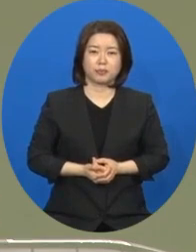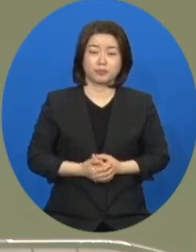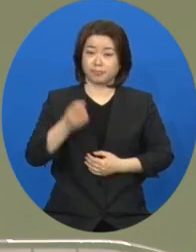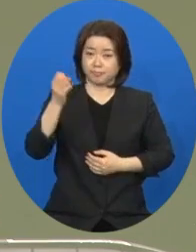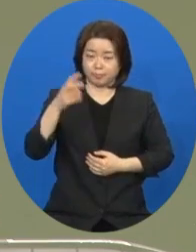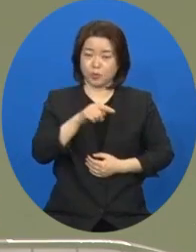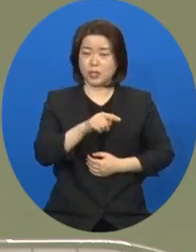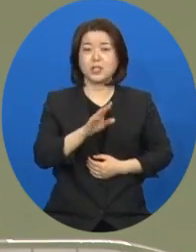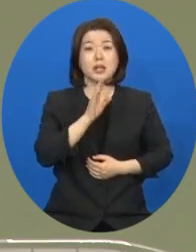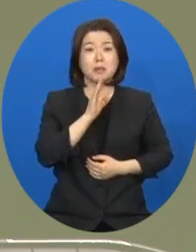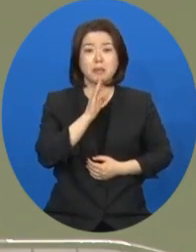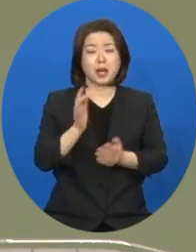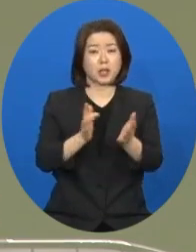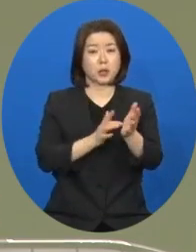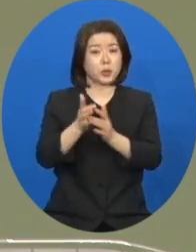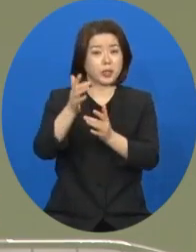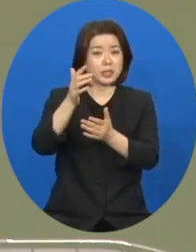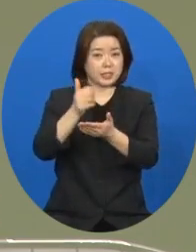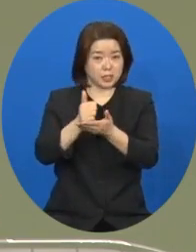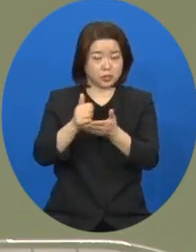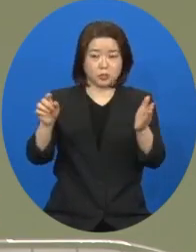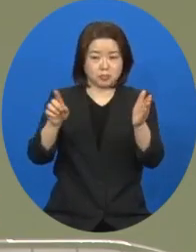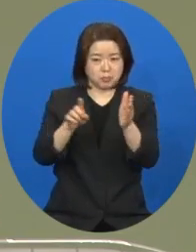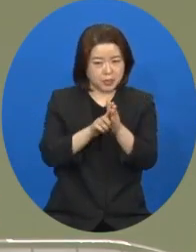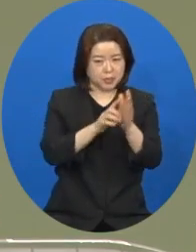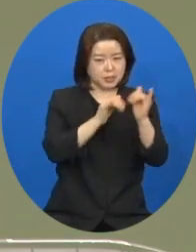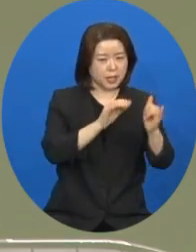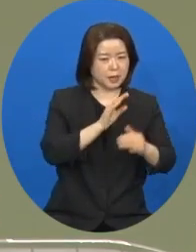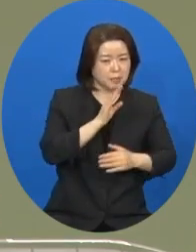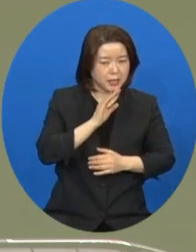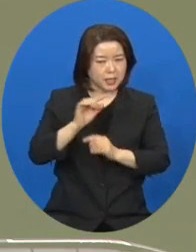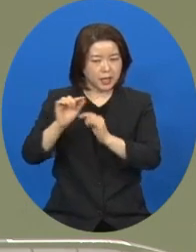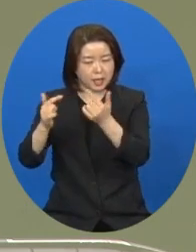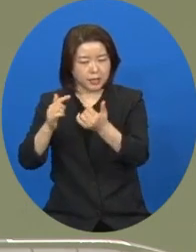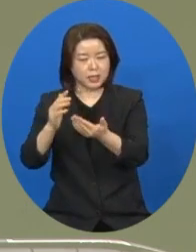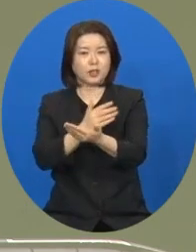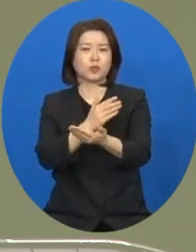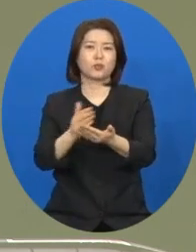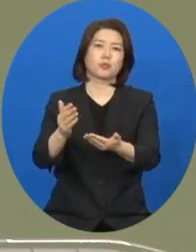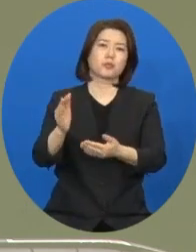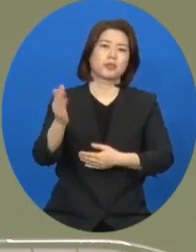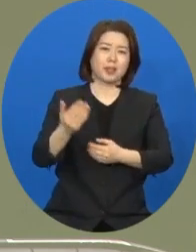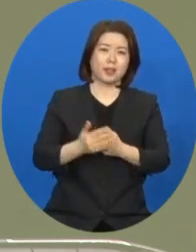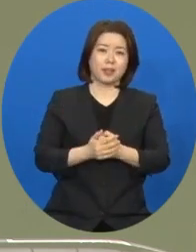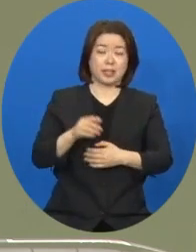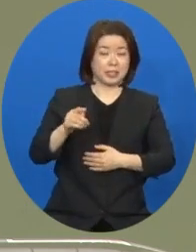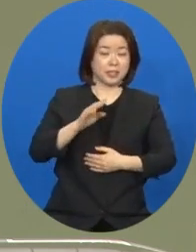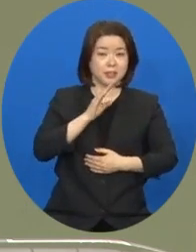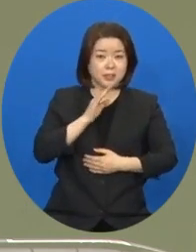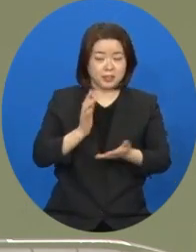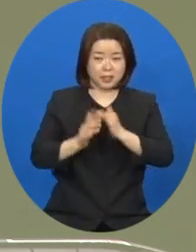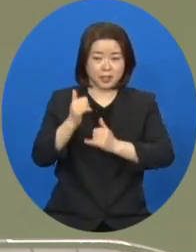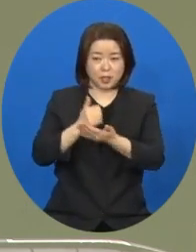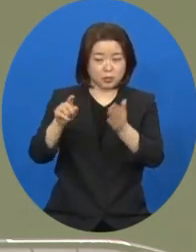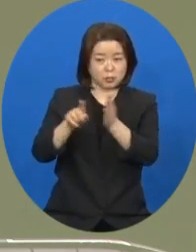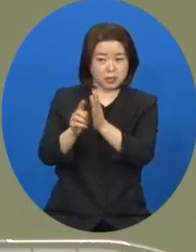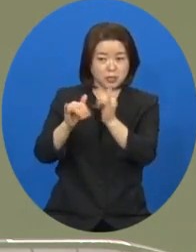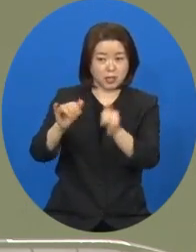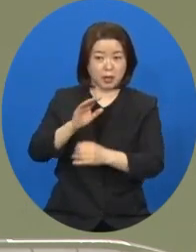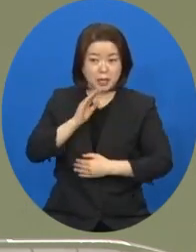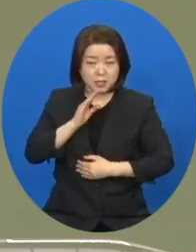그리고 이게 바로 예수를 믿은 사람인가 아닌가를 구분해 주는 거예요. 이 사람이 진짜 예수를 믿은 사람인가,